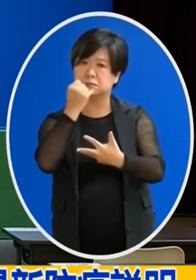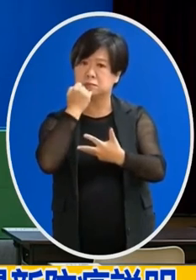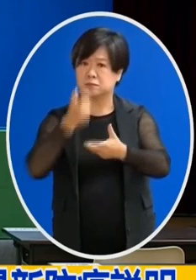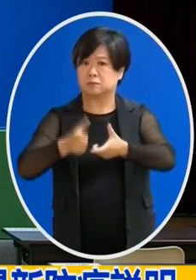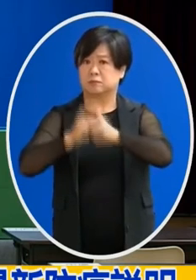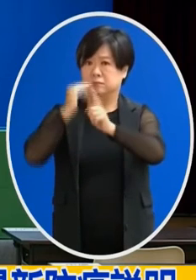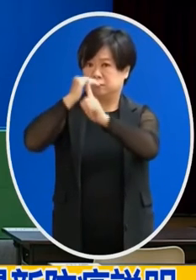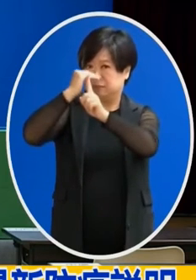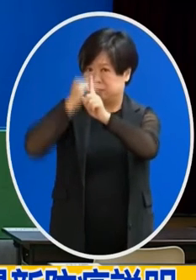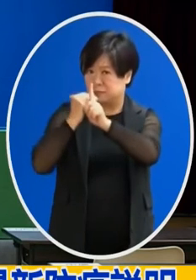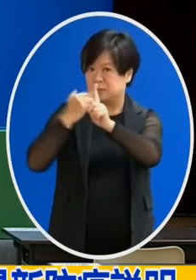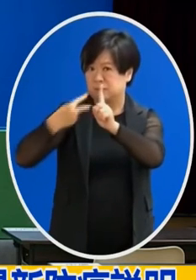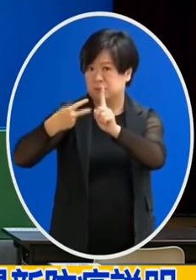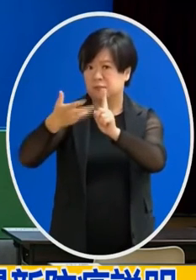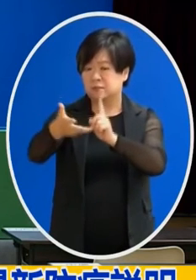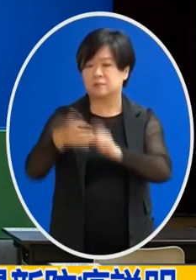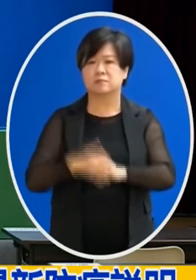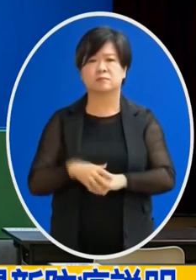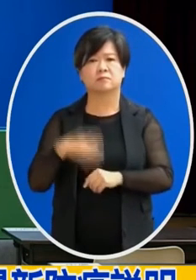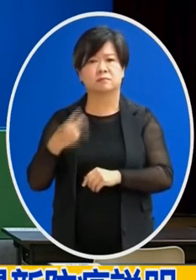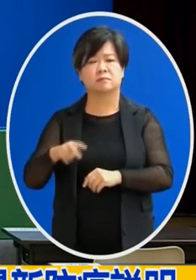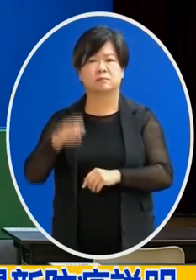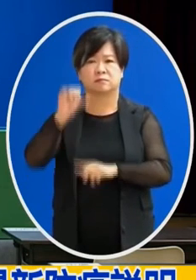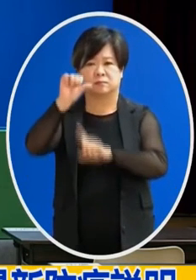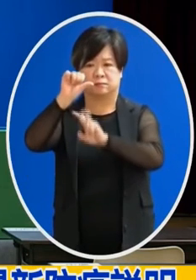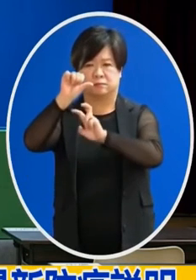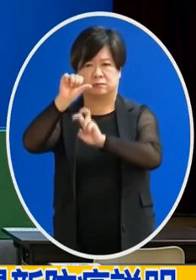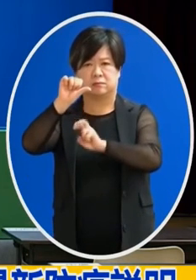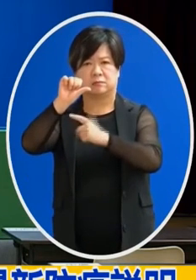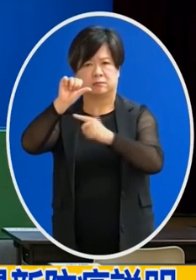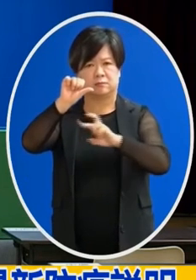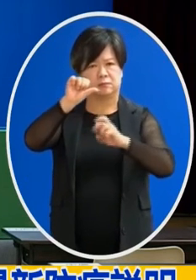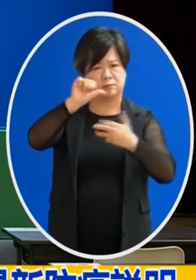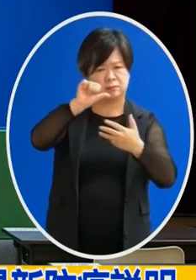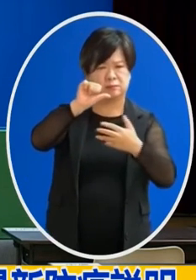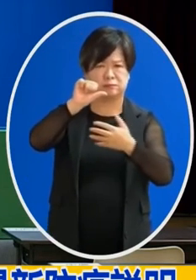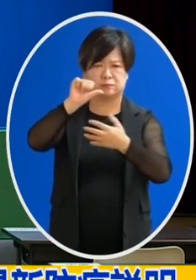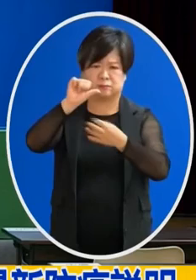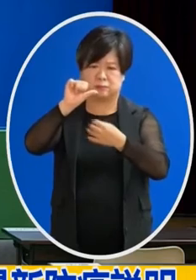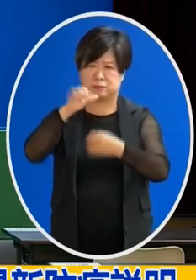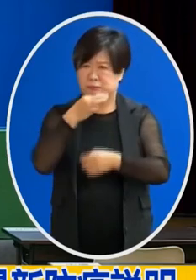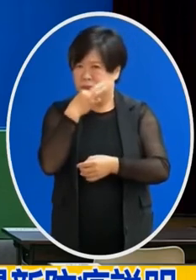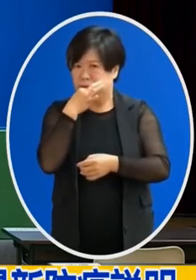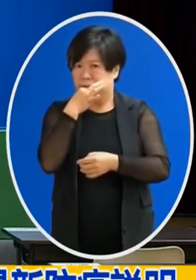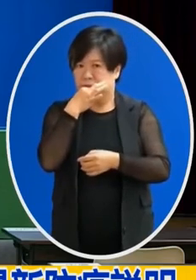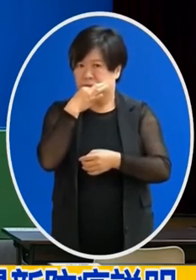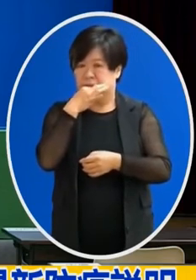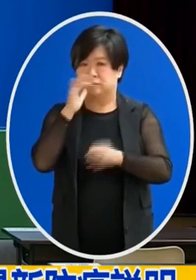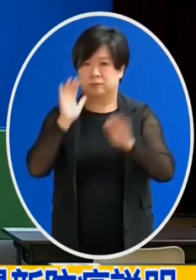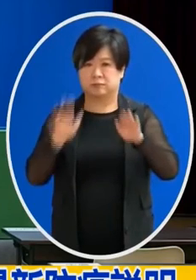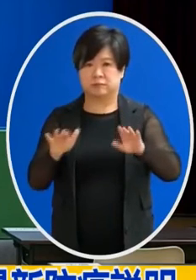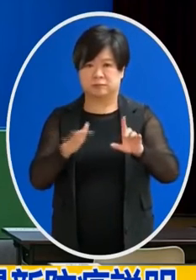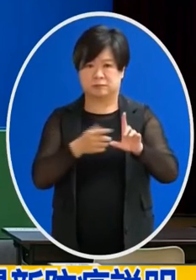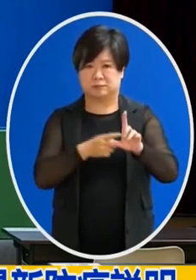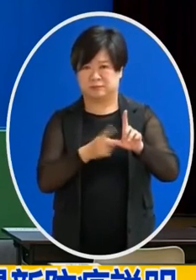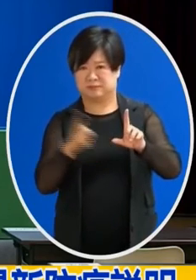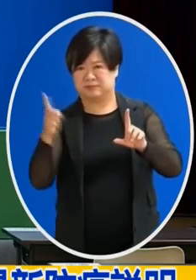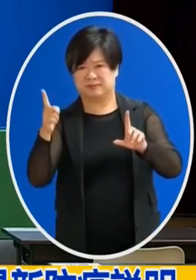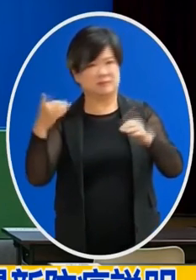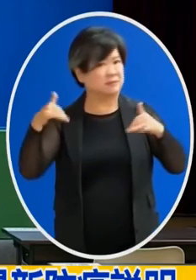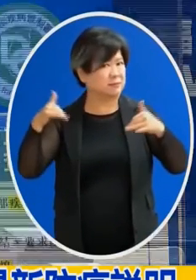二个问题是，有专家说26号、27号是疫情的高峰，那所以现在是不是疫情的高峰还没有过？谢